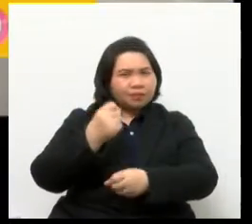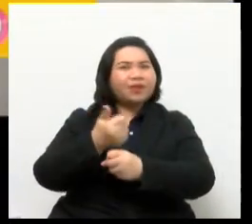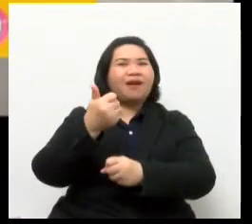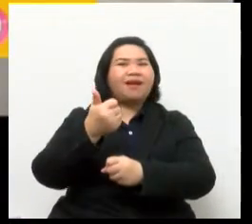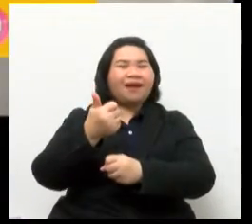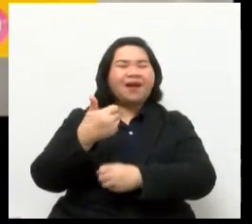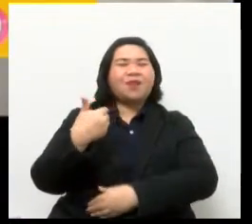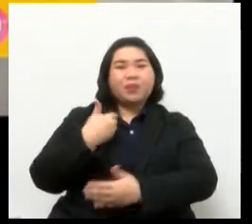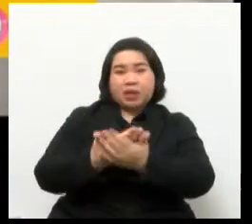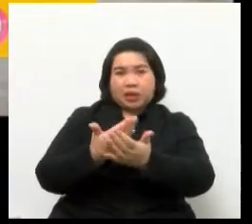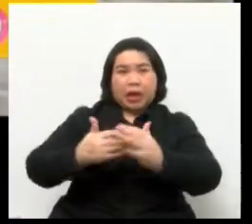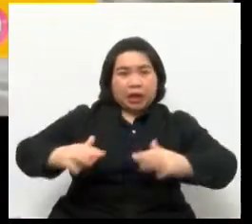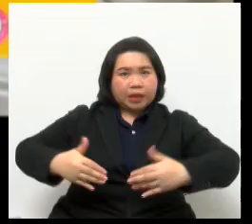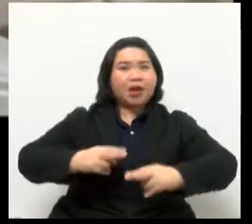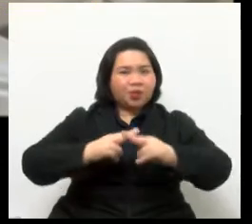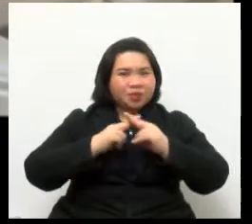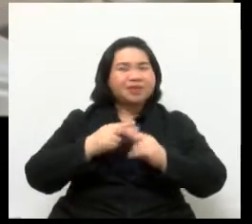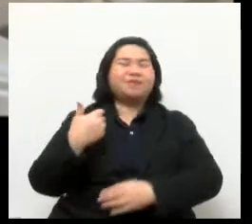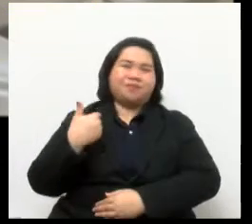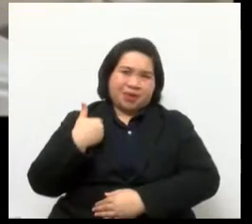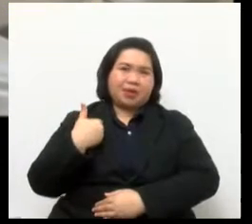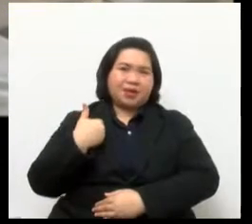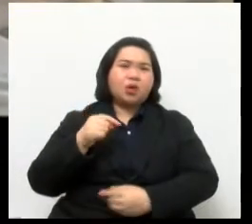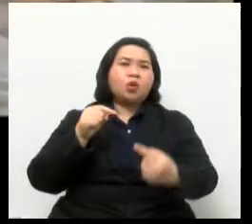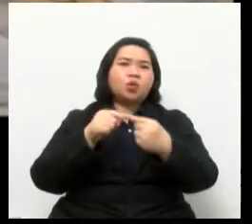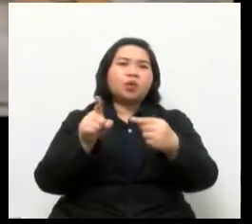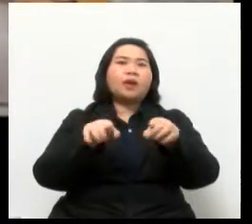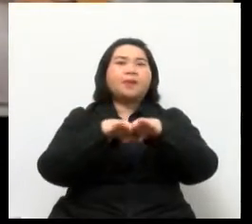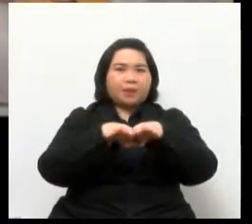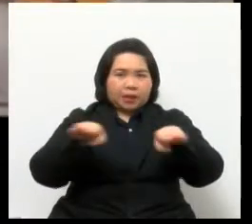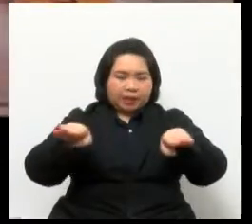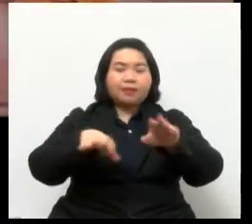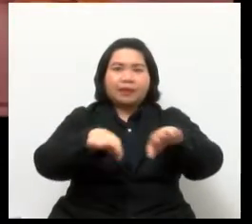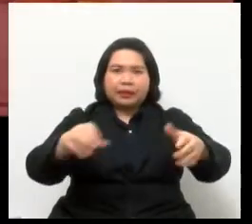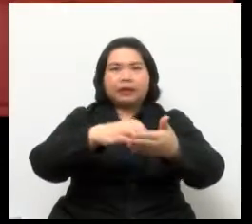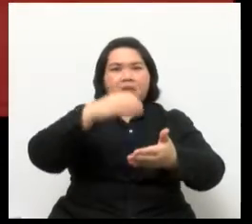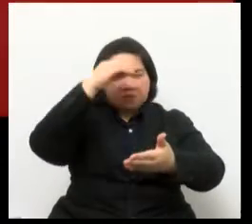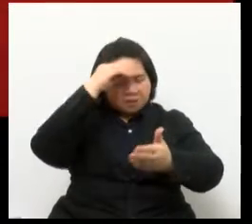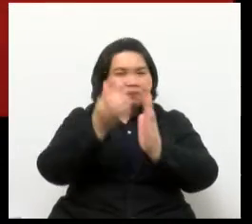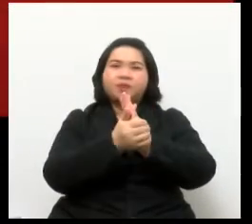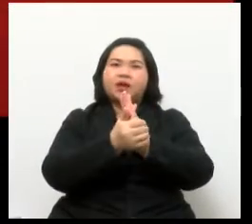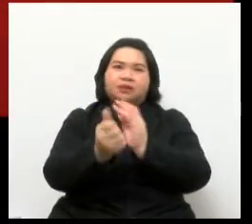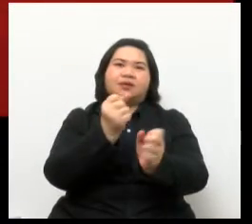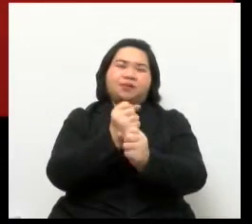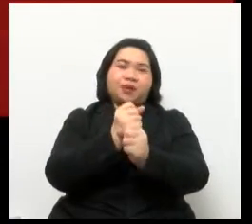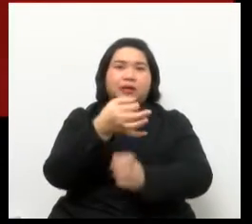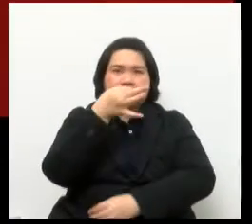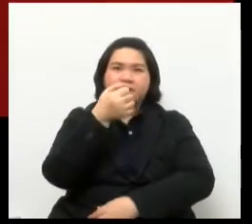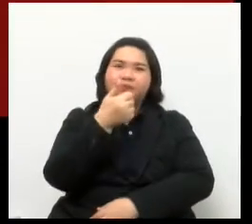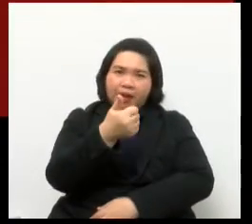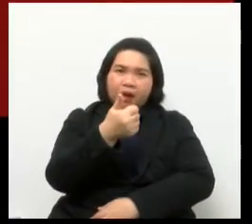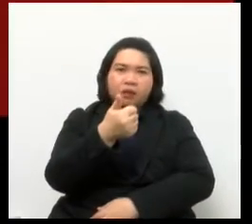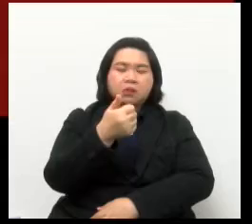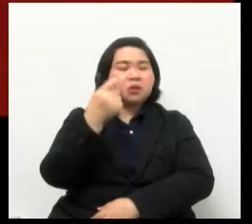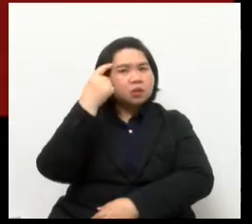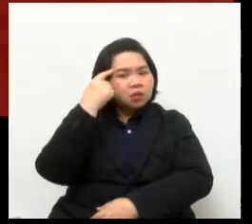สร้างรายได้ให้กับตนเองสอดคล้องกับมาตรฐานในเรื่องนักเรียนมีทักษะในการทำงานมีเจตค